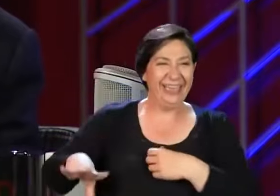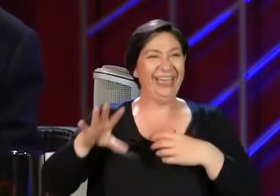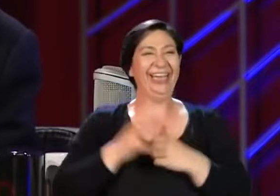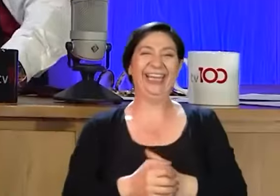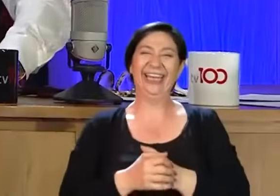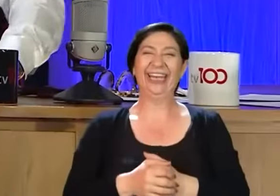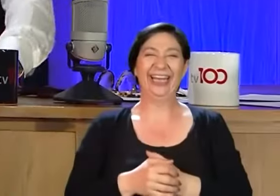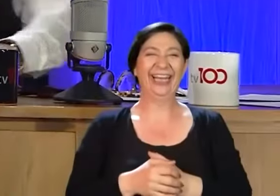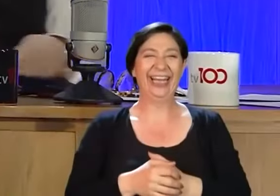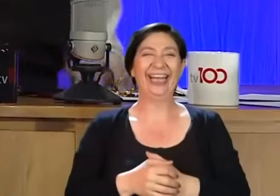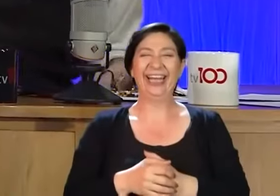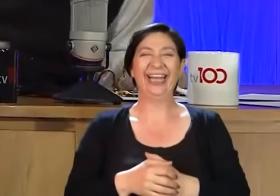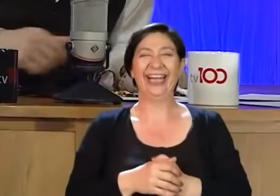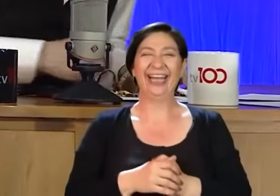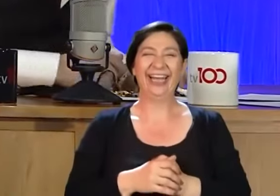çıkarasın geldi.